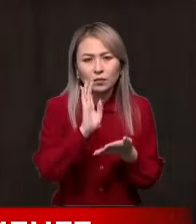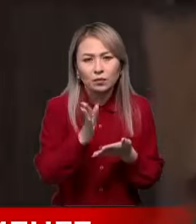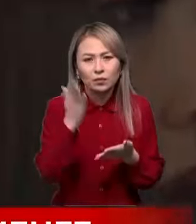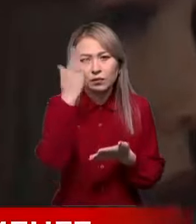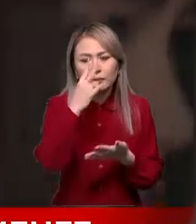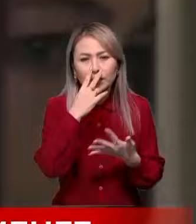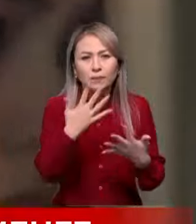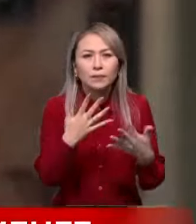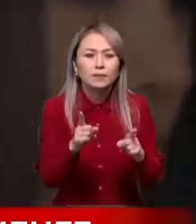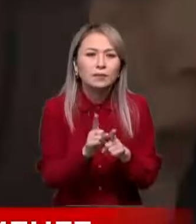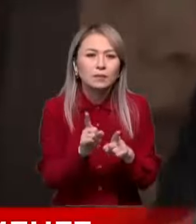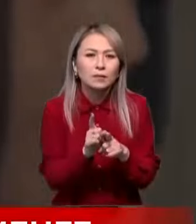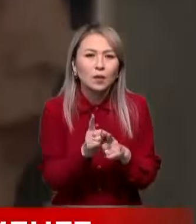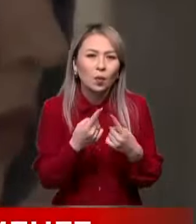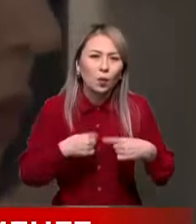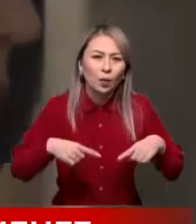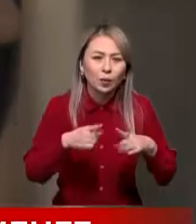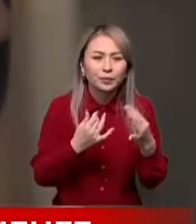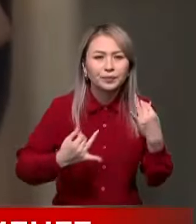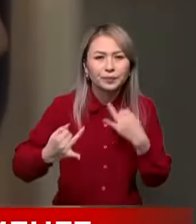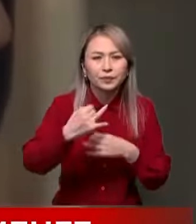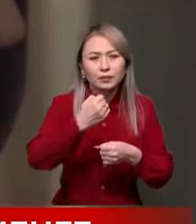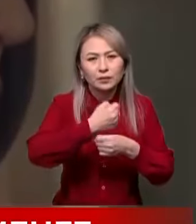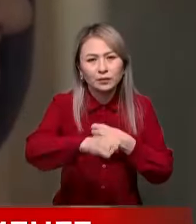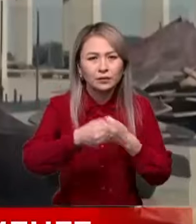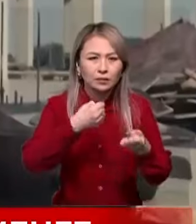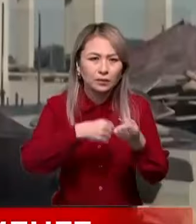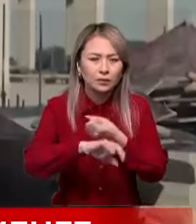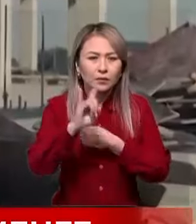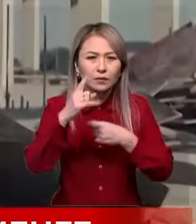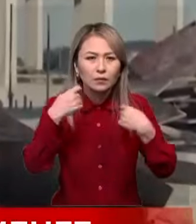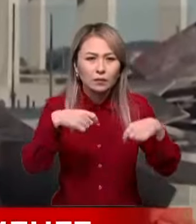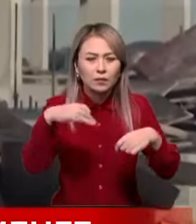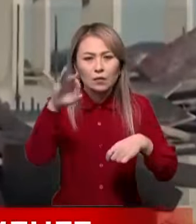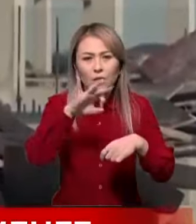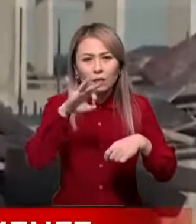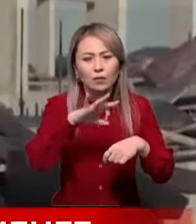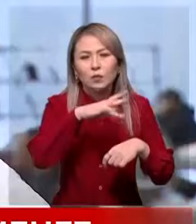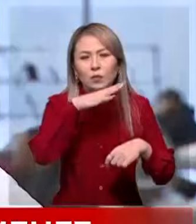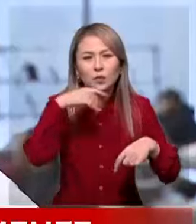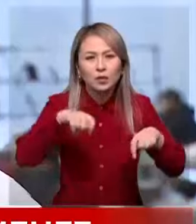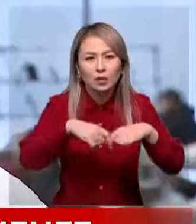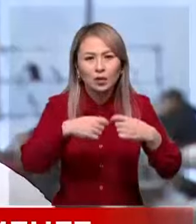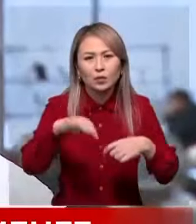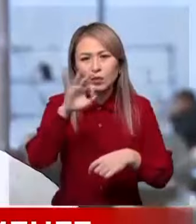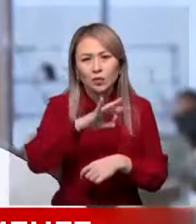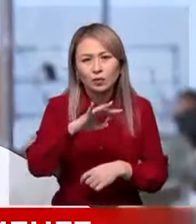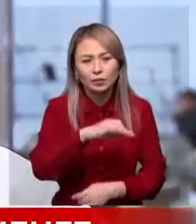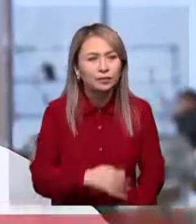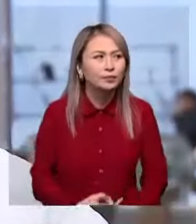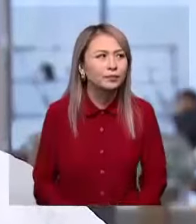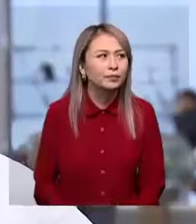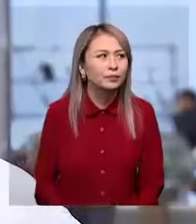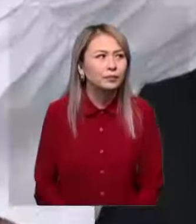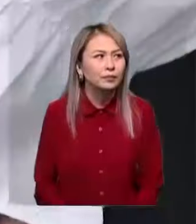жол тартатын тың туындыда қоғамда қызу талқыланатын зорлық-зомбылық, сәби саудасы секілді заңсыз әрекеттер суреттеледі. Тағдырдың тәлкегіне